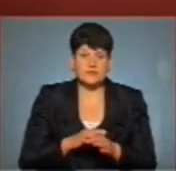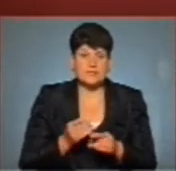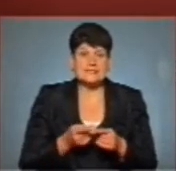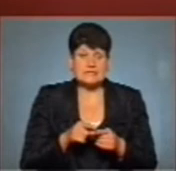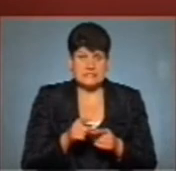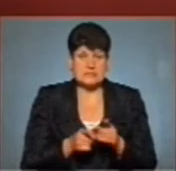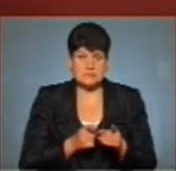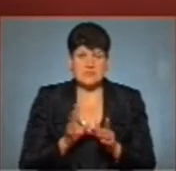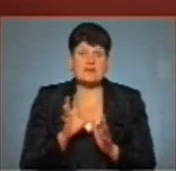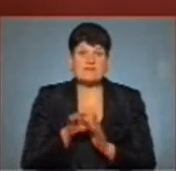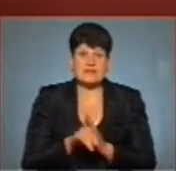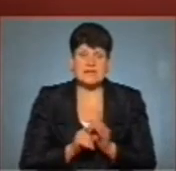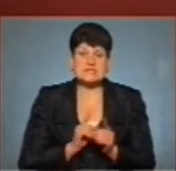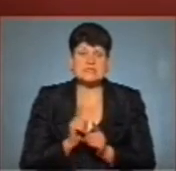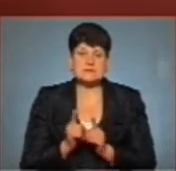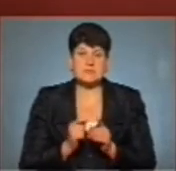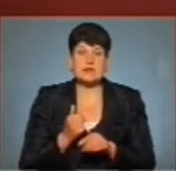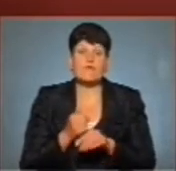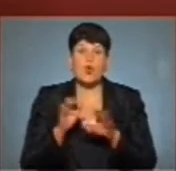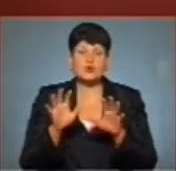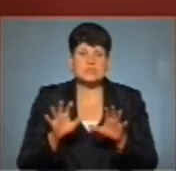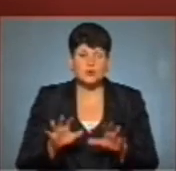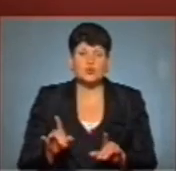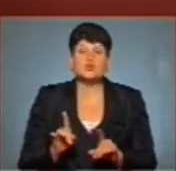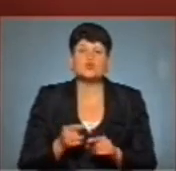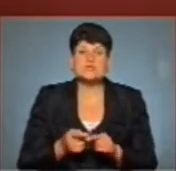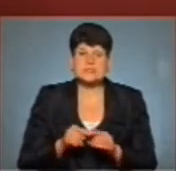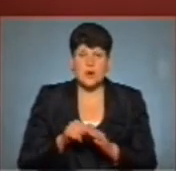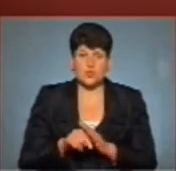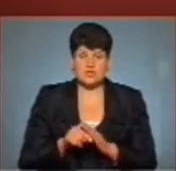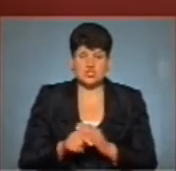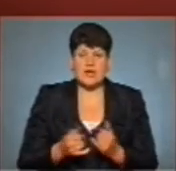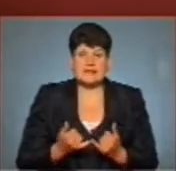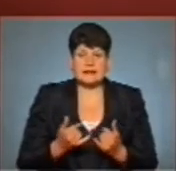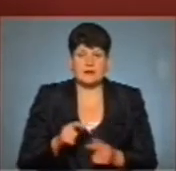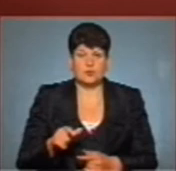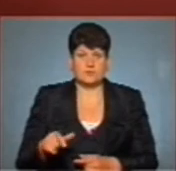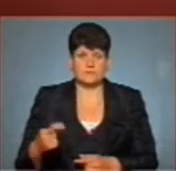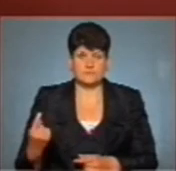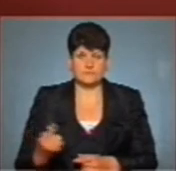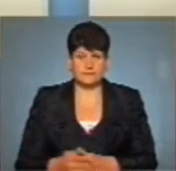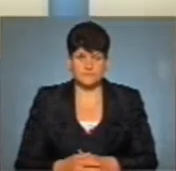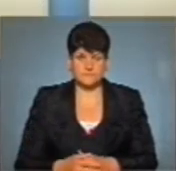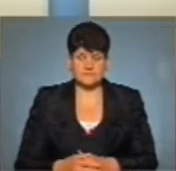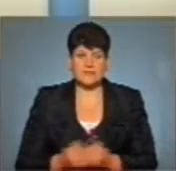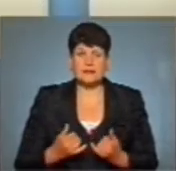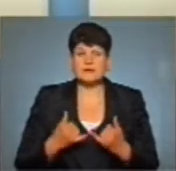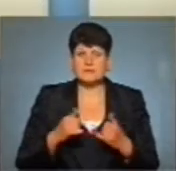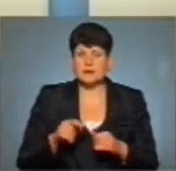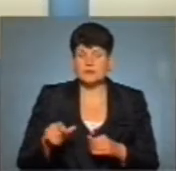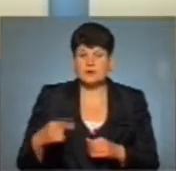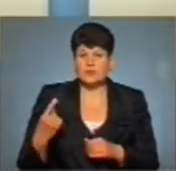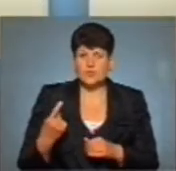зміни, зокрема і внести зміни до Конституції, що це означає безпосередньо для жителів області? Ну, для жителів області,